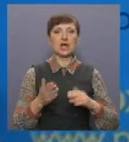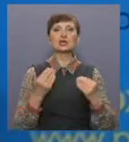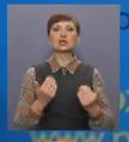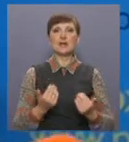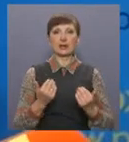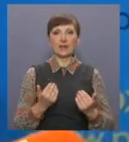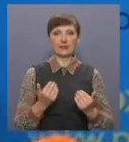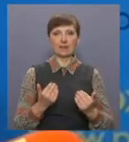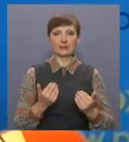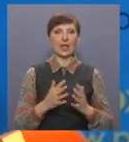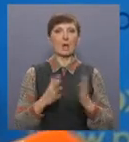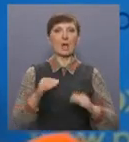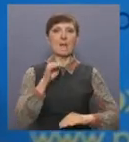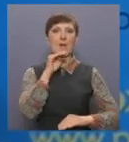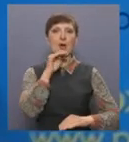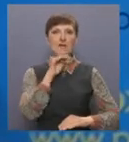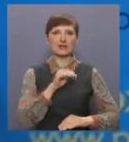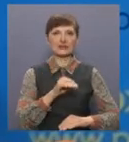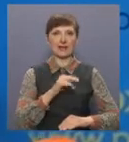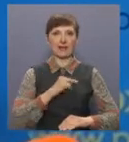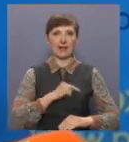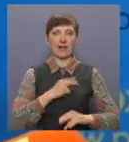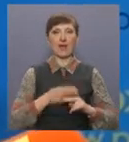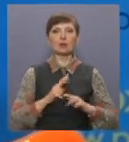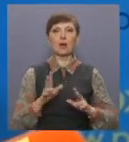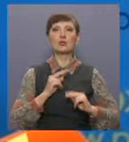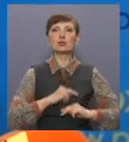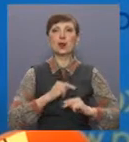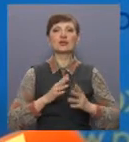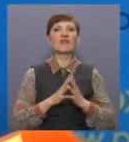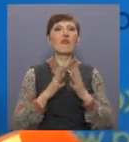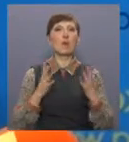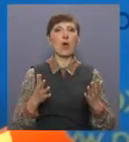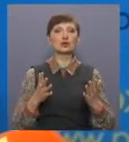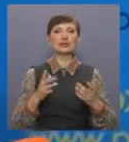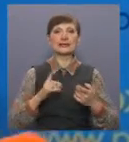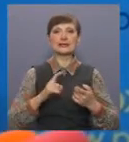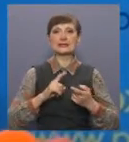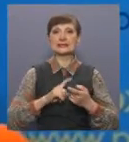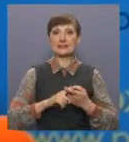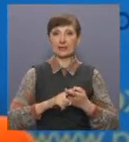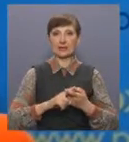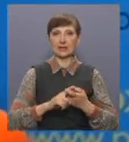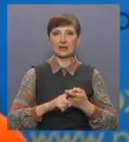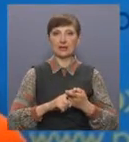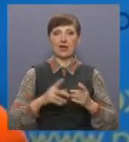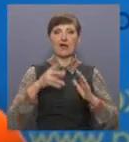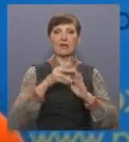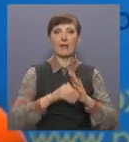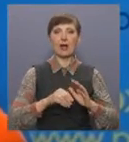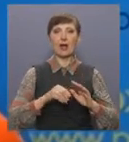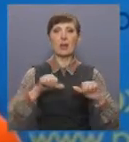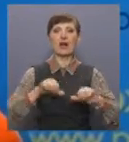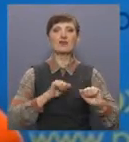современной, более профессиональной, которая будет работать в большей степени в рамках